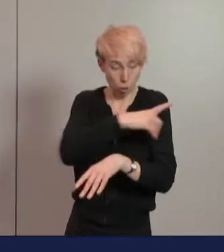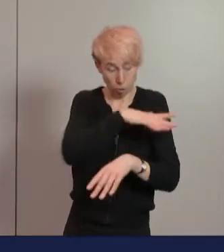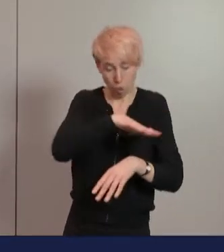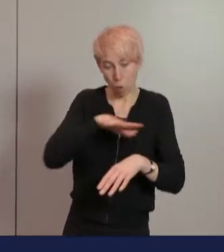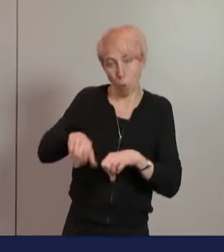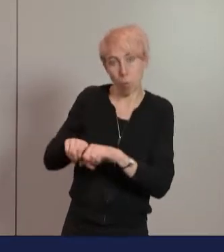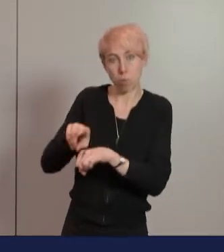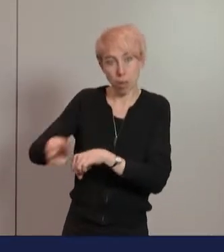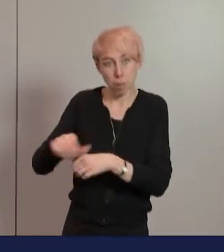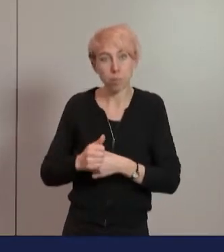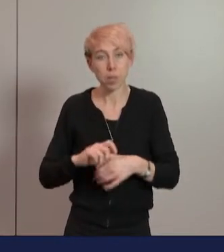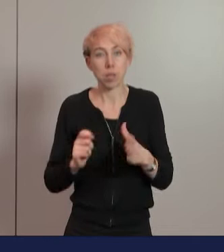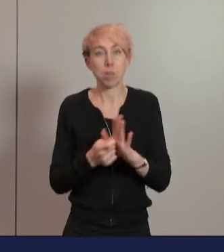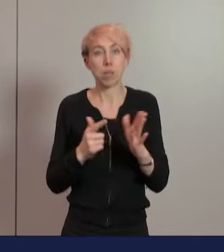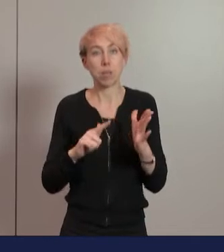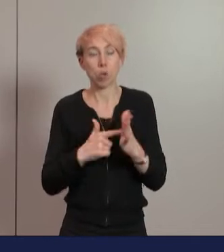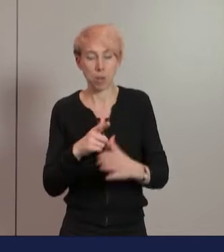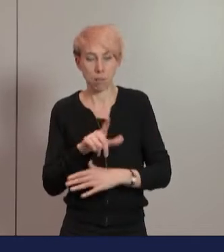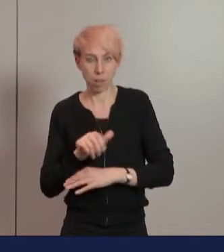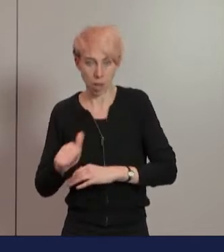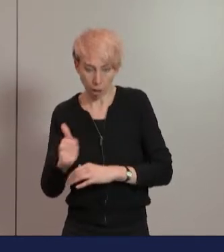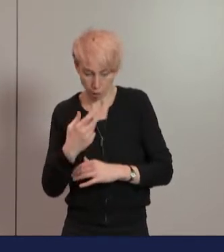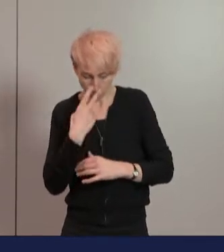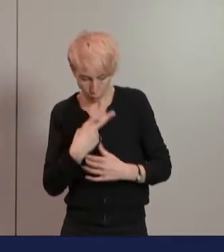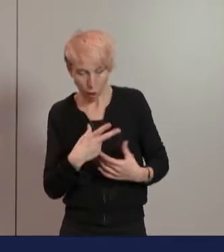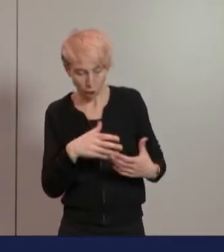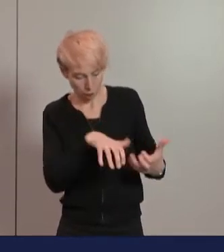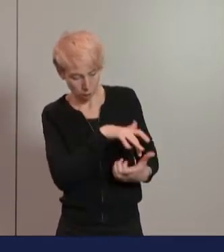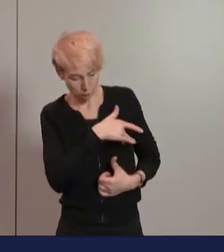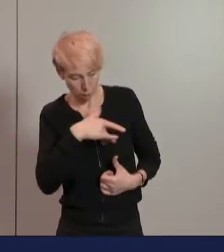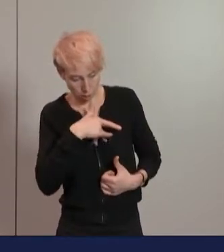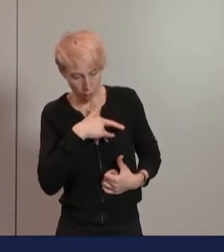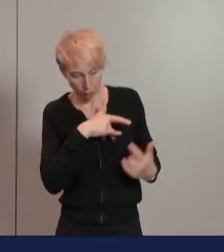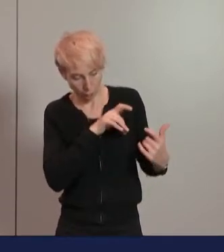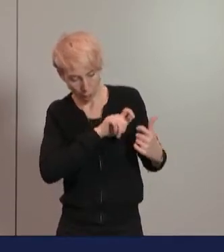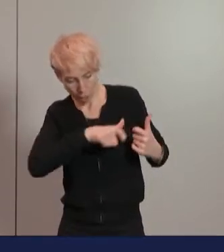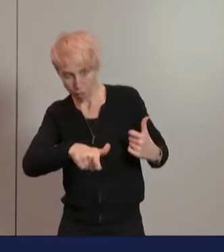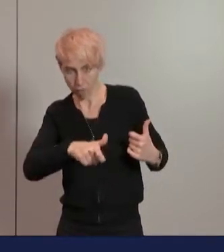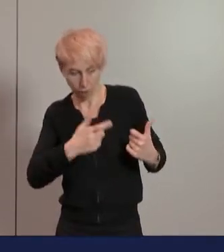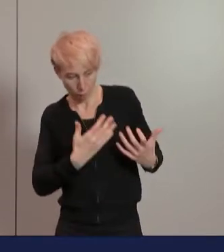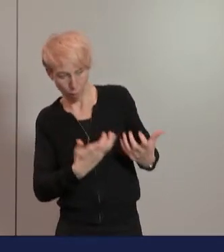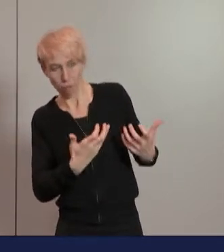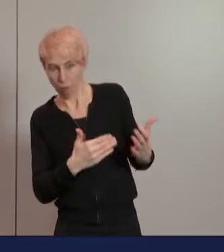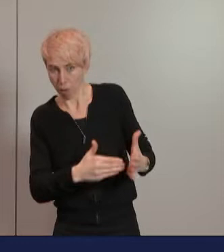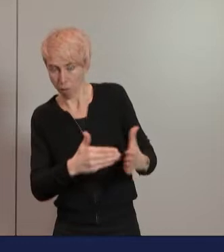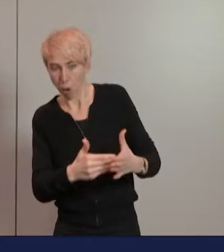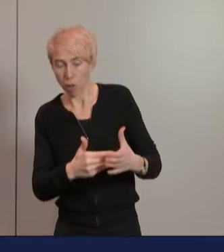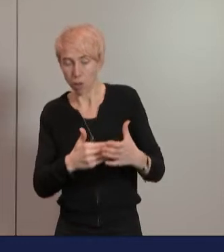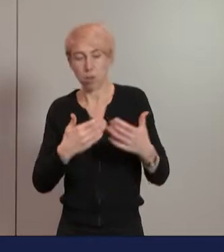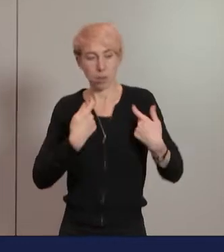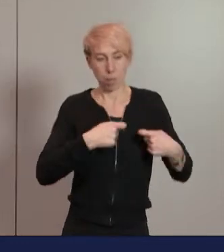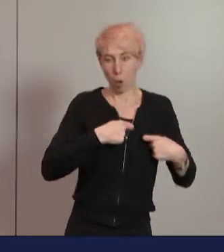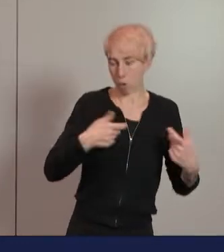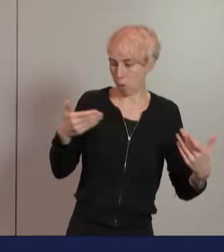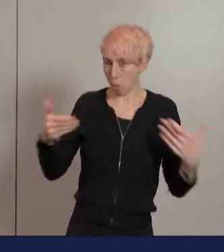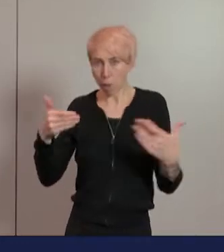En 2021, les effets de la crise sanitaire continuent de se faire sentir. Les dépenses ont augmenté plus rapidement que les recettes.